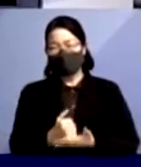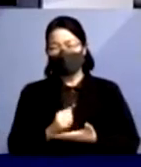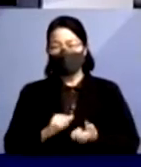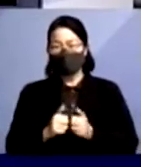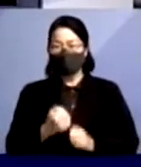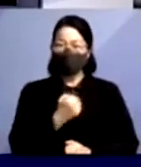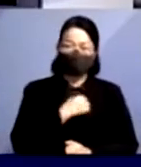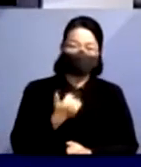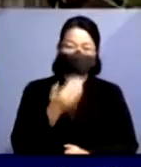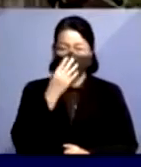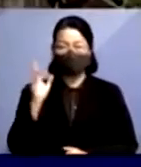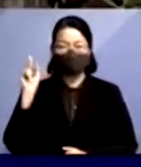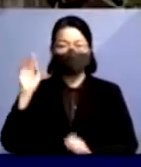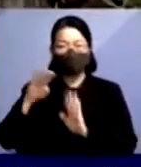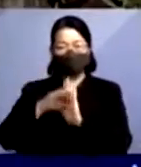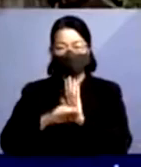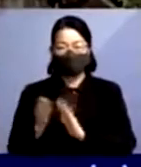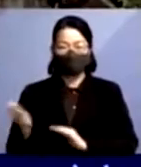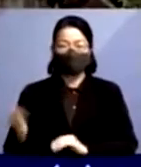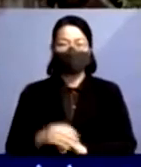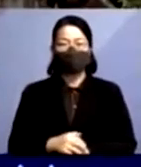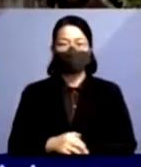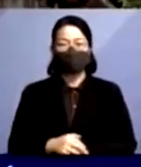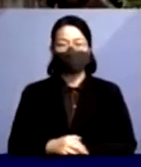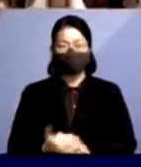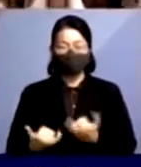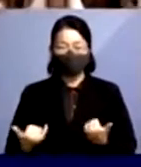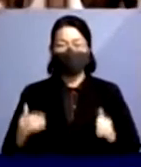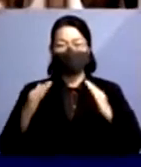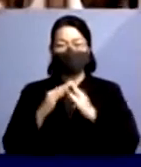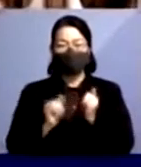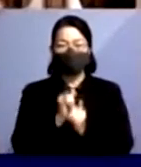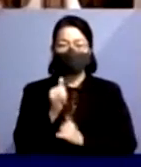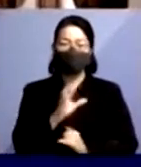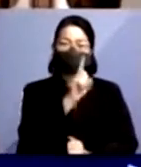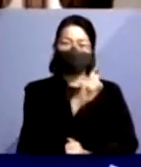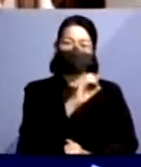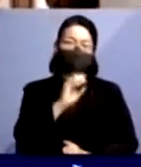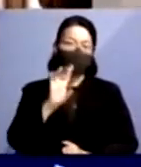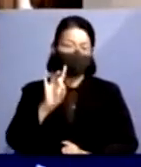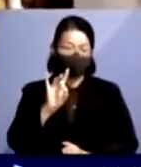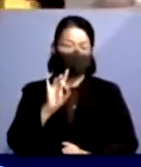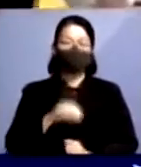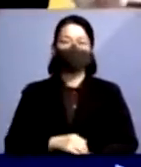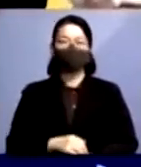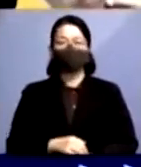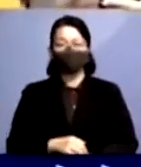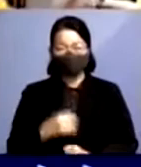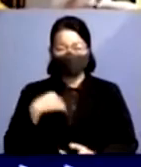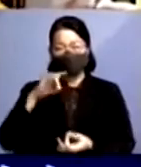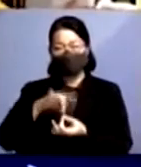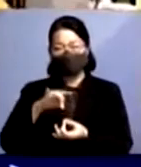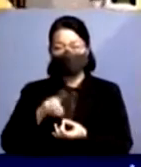ให้ความช่วยเหลือในครั้งนี้ครับพาคุณผู้ชมลงพื้นที่ไปยังบ้านเลขที่108หมู่ที่2ที่ตำบลบ้านหลุมอำเภอเมืองจังหวัดสุโขทัยนะ